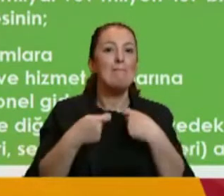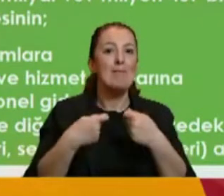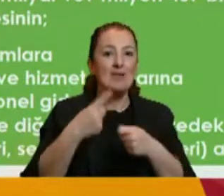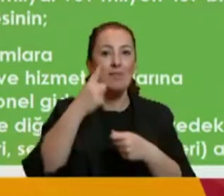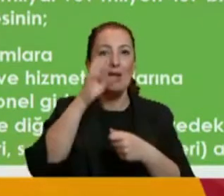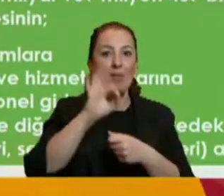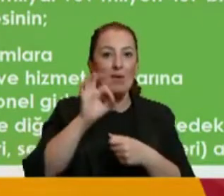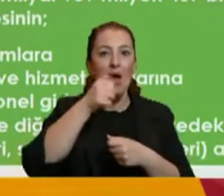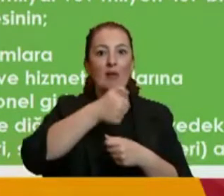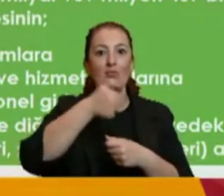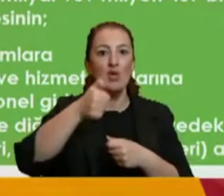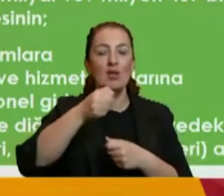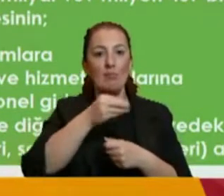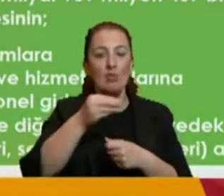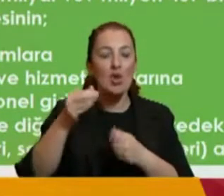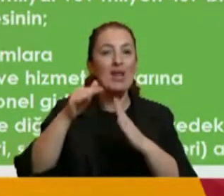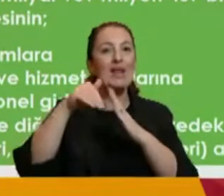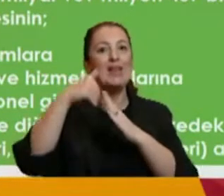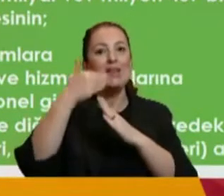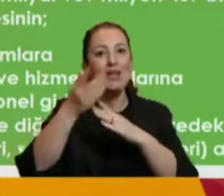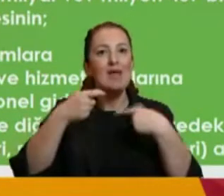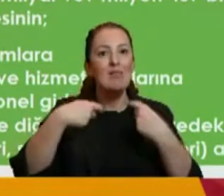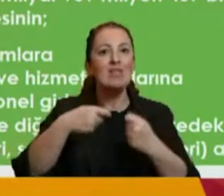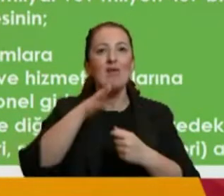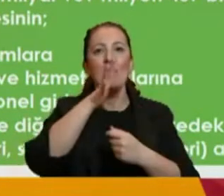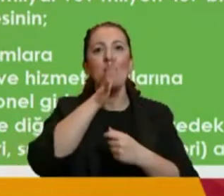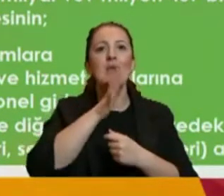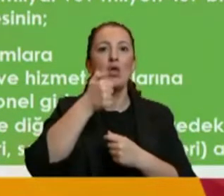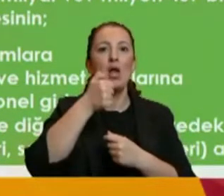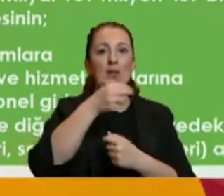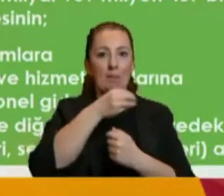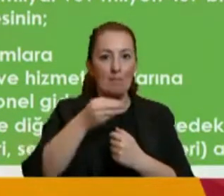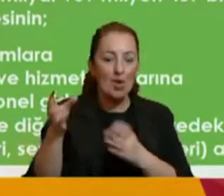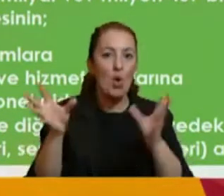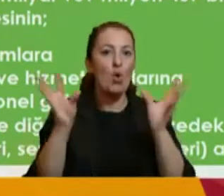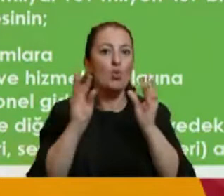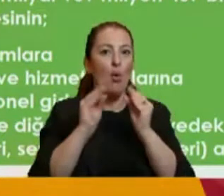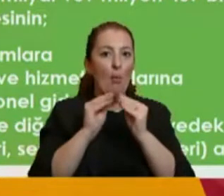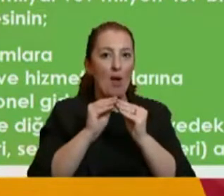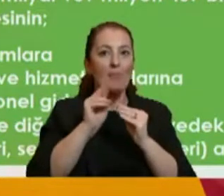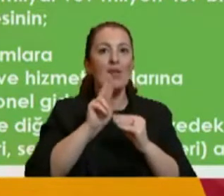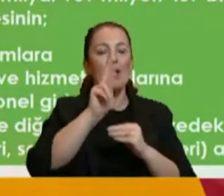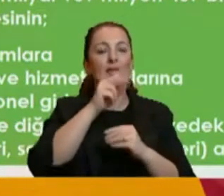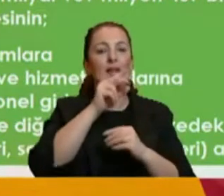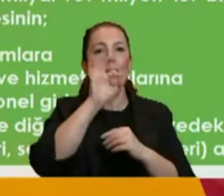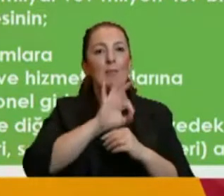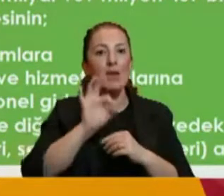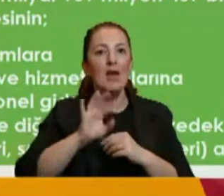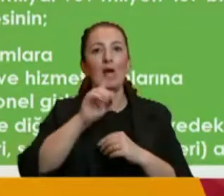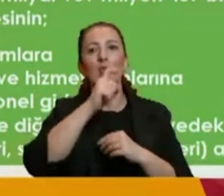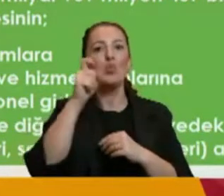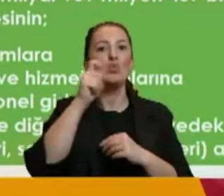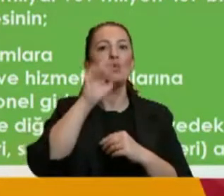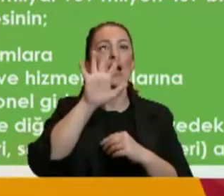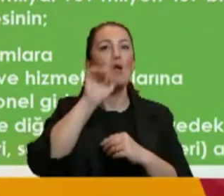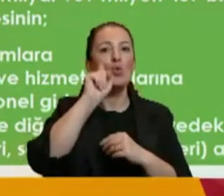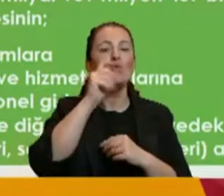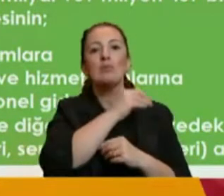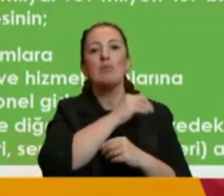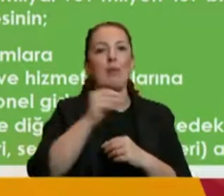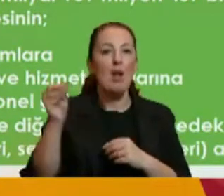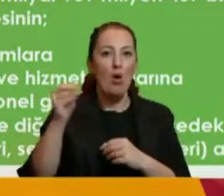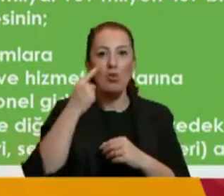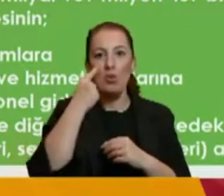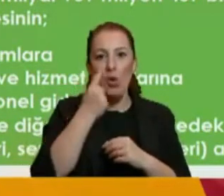1 milyar 66 milyon diğer giderlerimiz 506 milyon toplamda 7 milyar 959 milyonluk